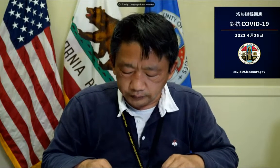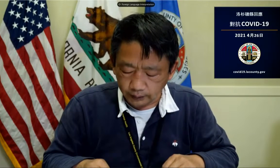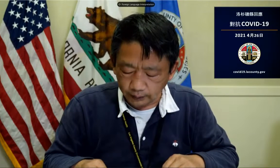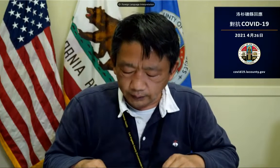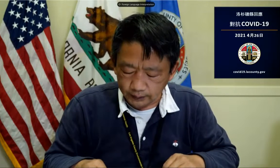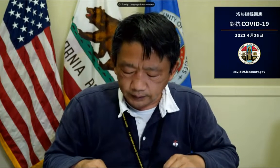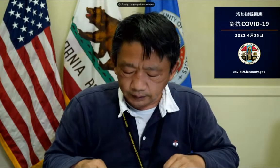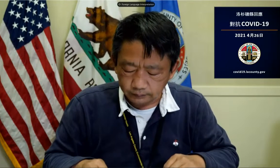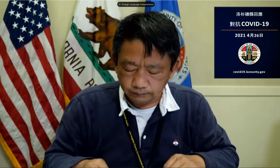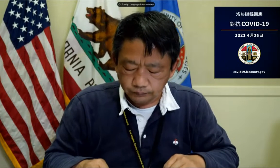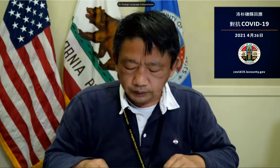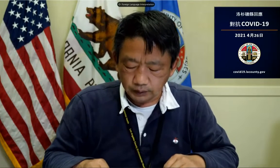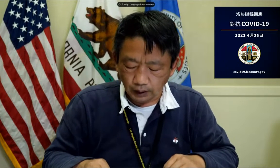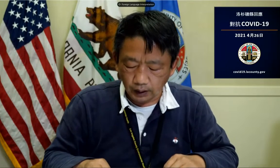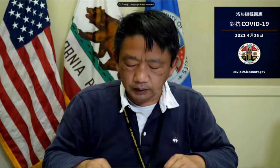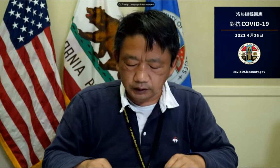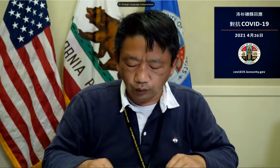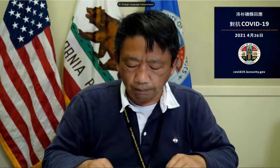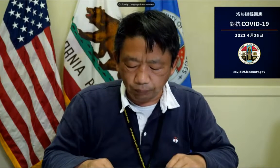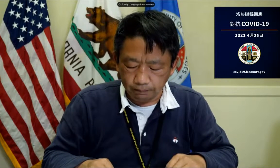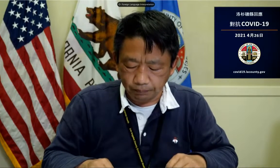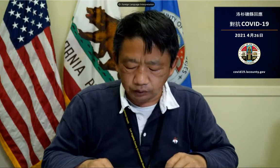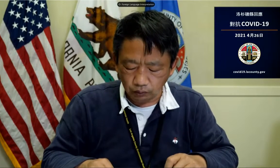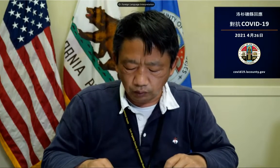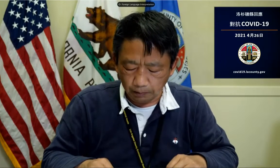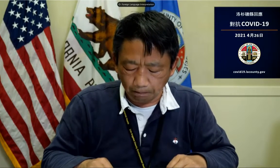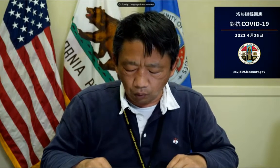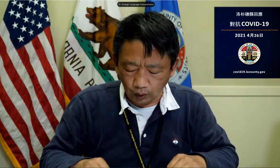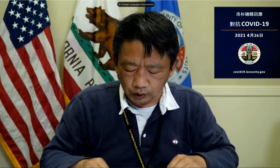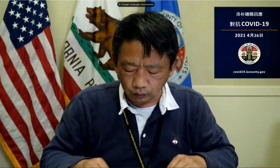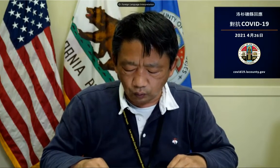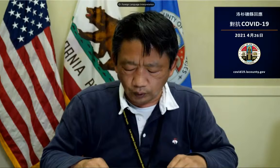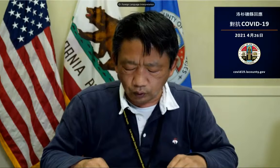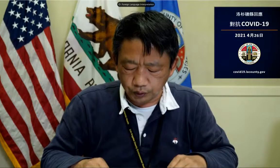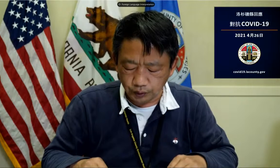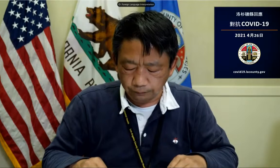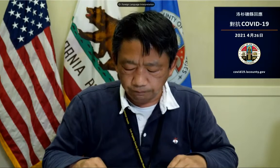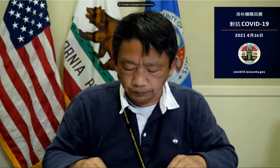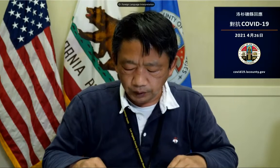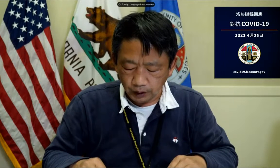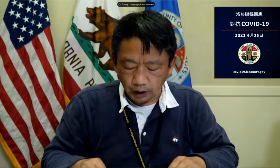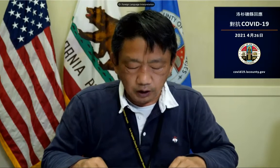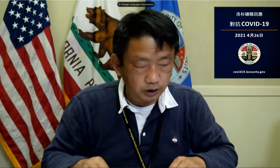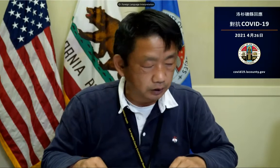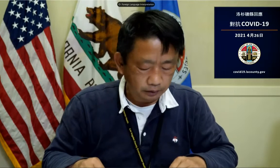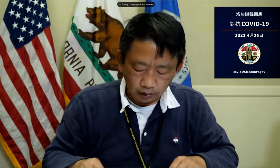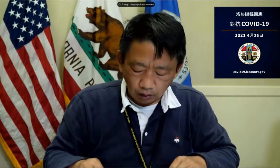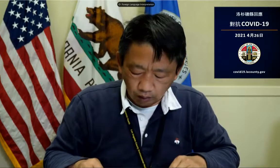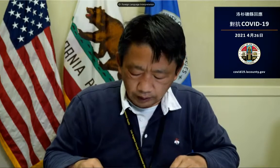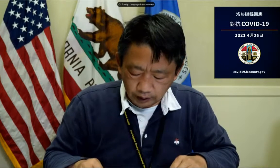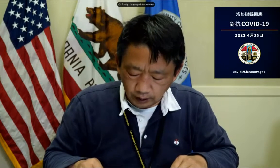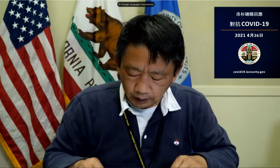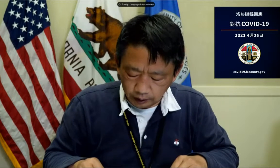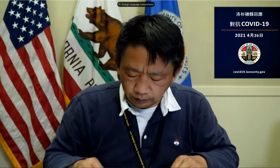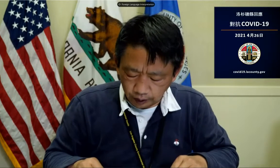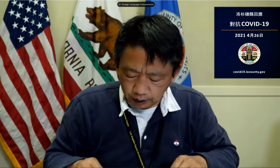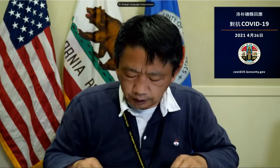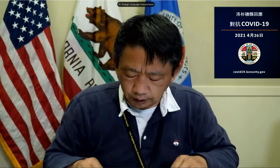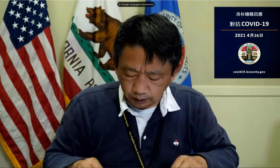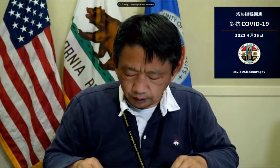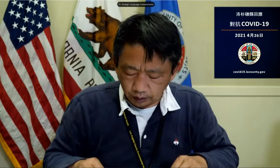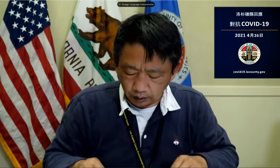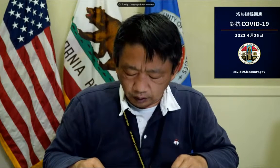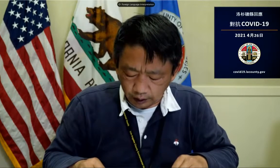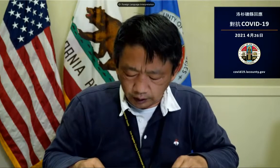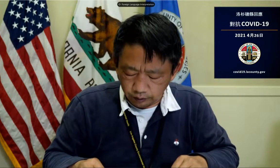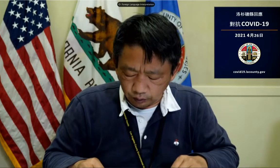有很大的改善，但这远不能保证我们不会重回过去。因此，我们应该利用一